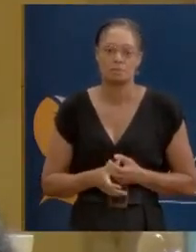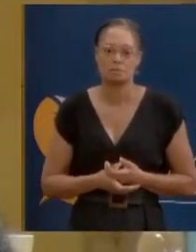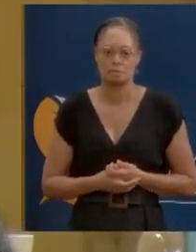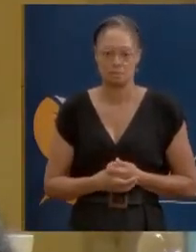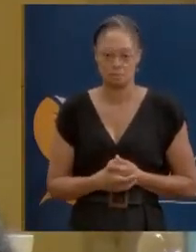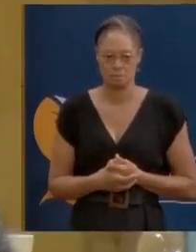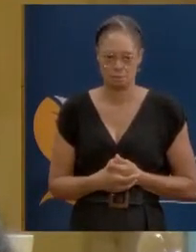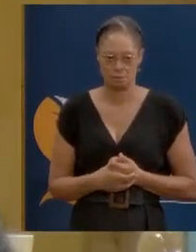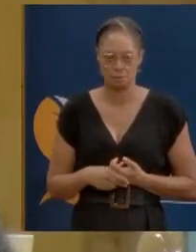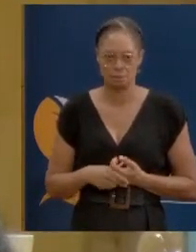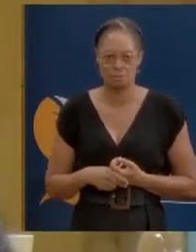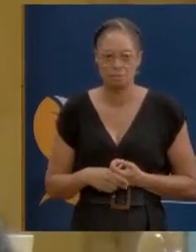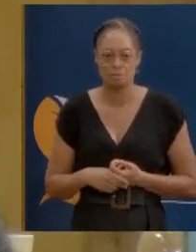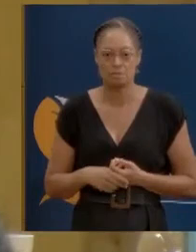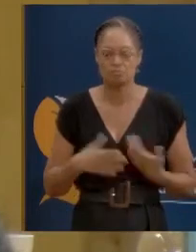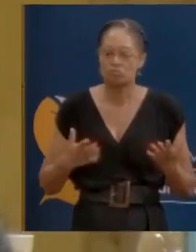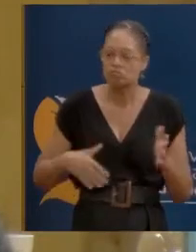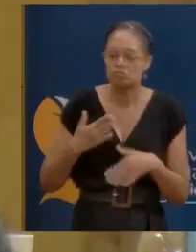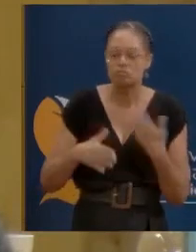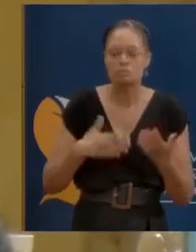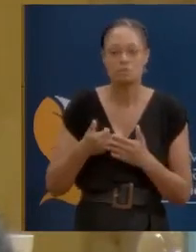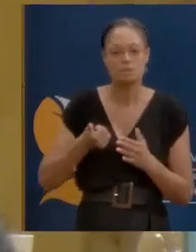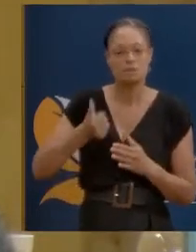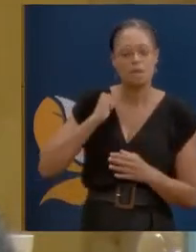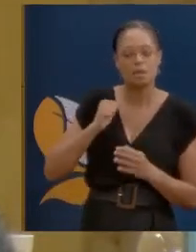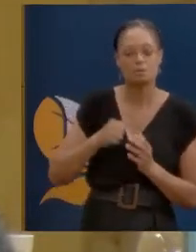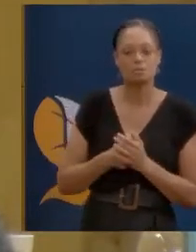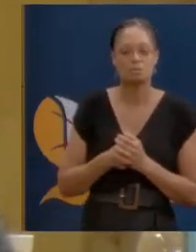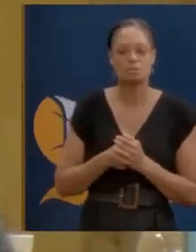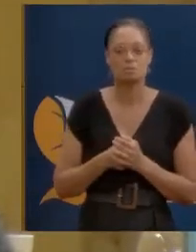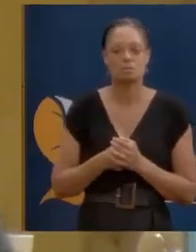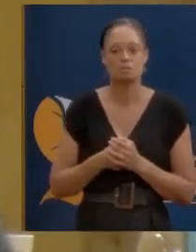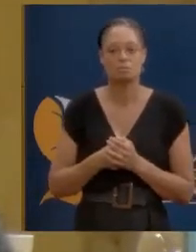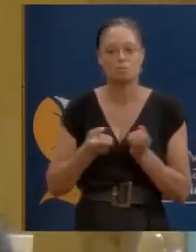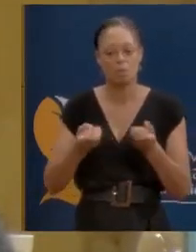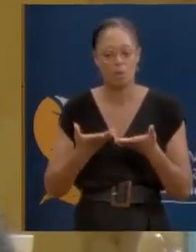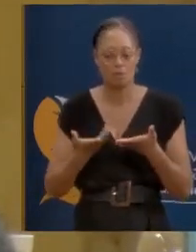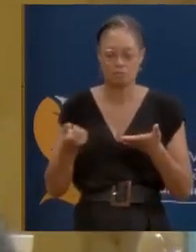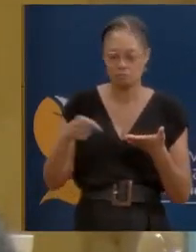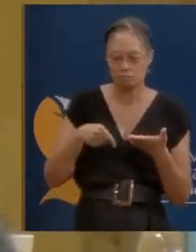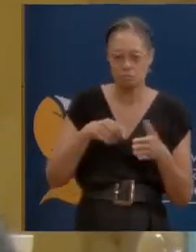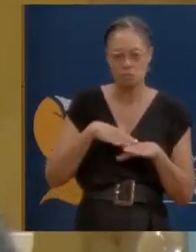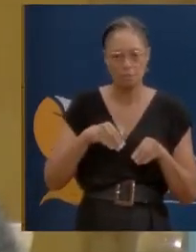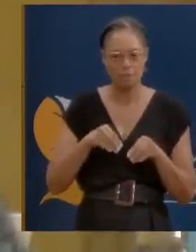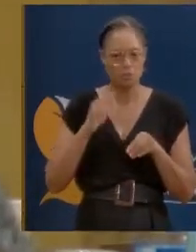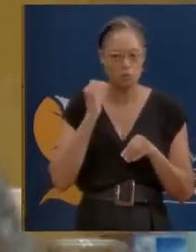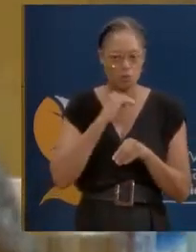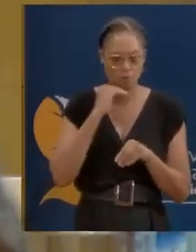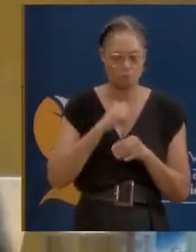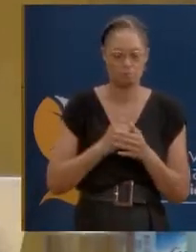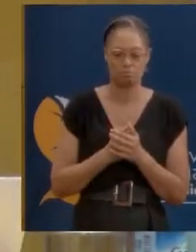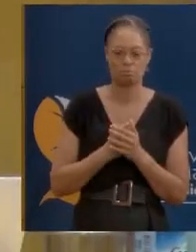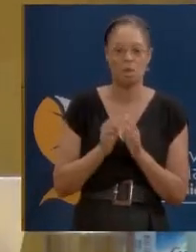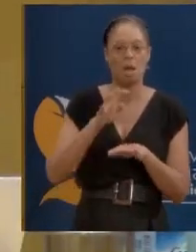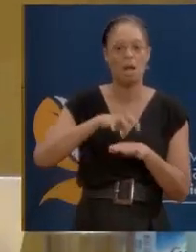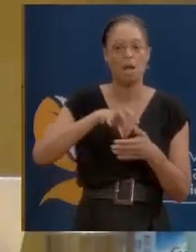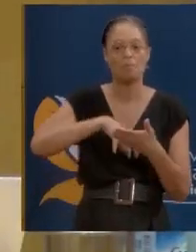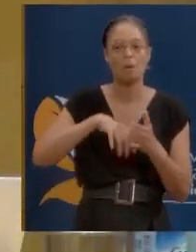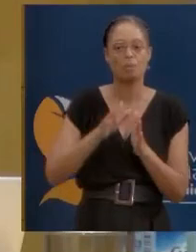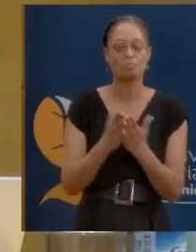Et puis, nous recevons hier une invitation pour y faire une urgence, et je regarde le rapport qu'on nous